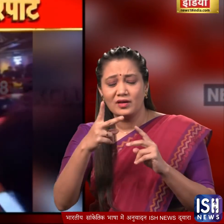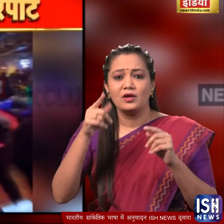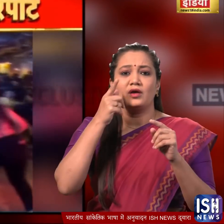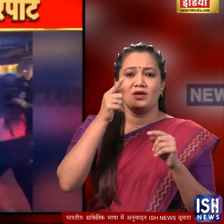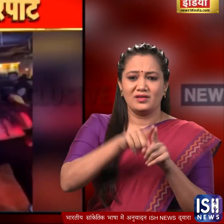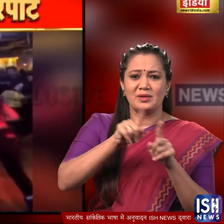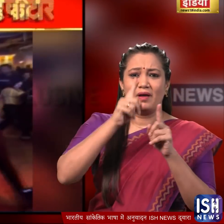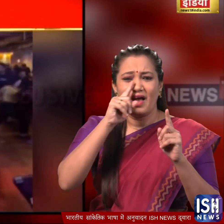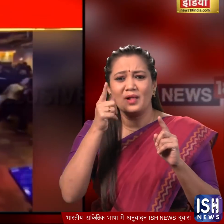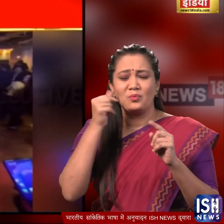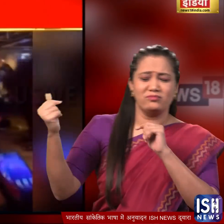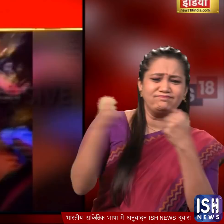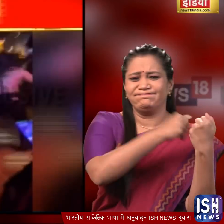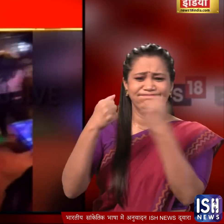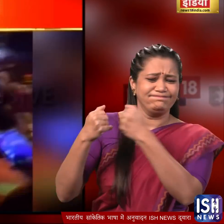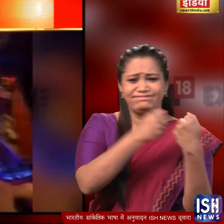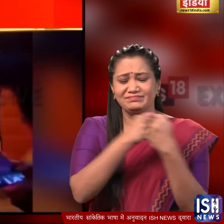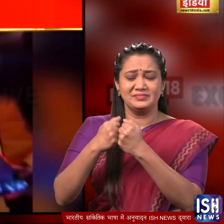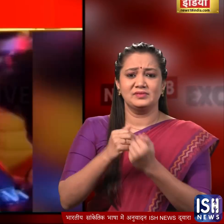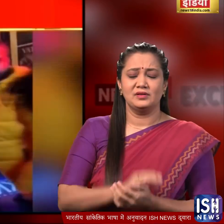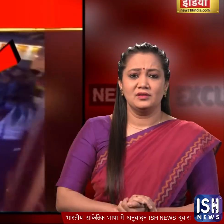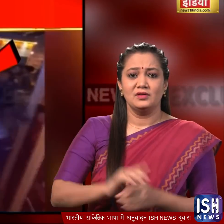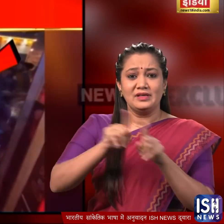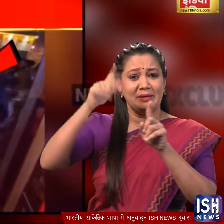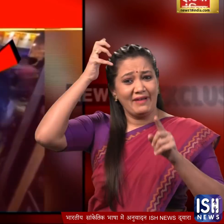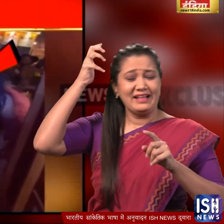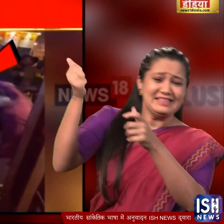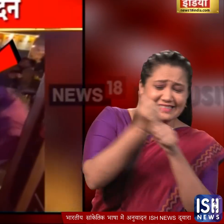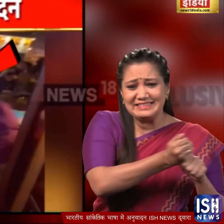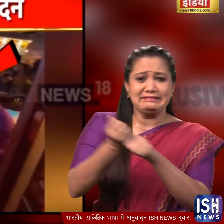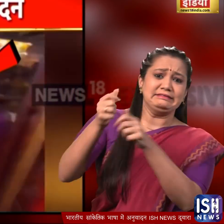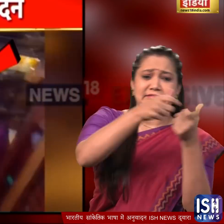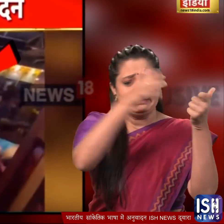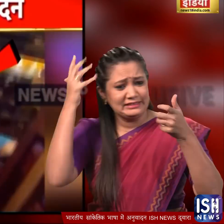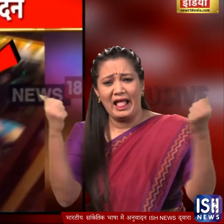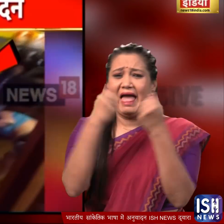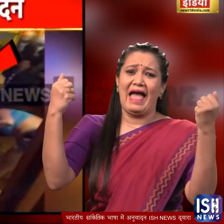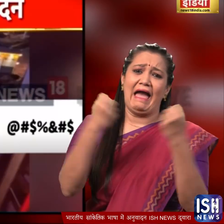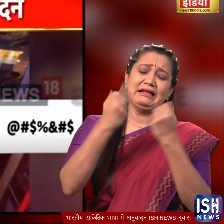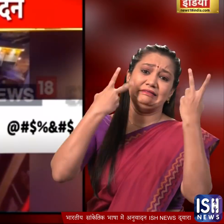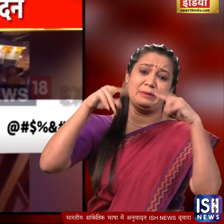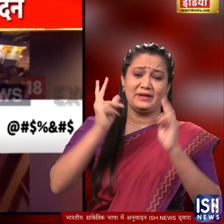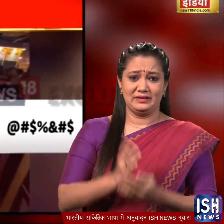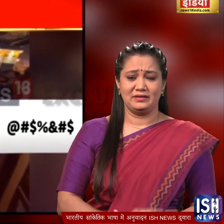लड़कियां एक दूसरे से गुत्थम गुत्था होती नजर आई। हंगामा तब और बढ़ गया जब वो एक दूसरे के बाल पकड़कर बुरी तरह मारपीट करने लगी।